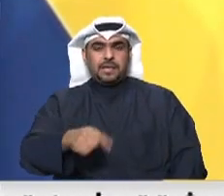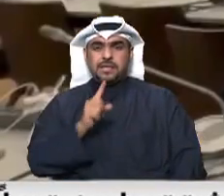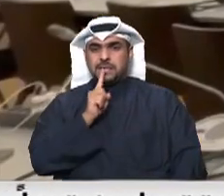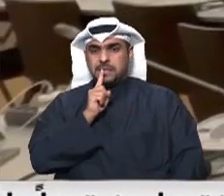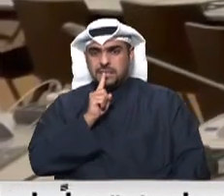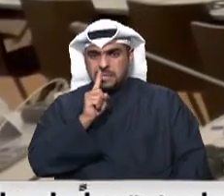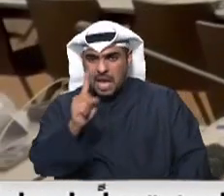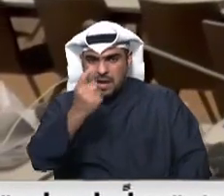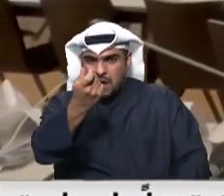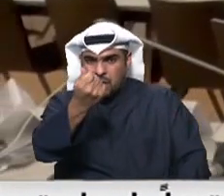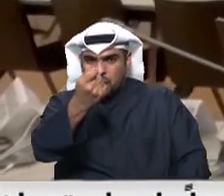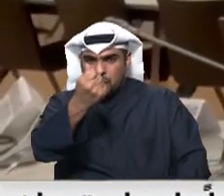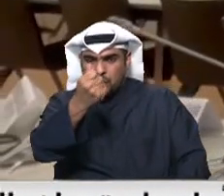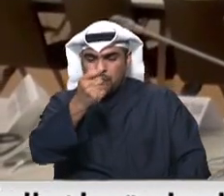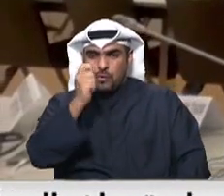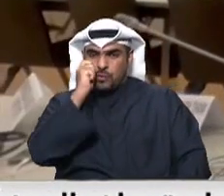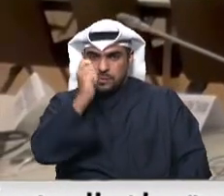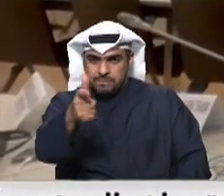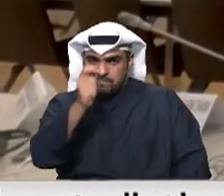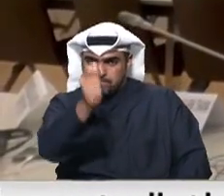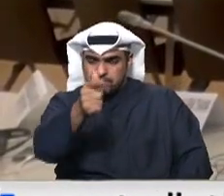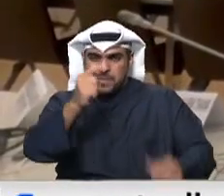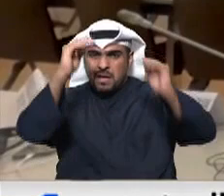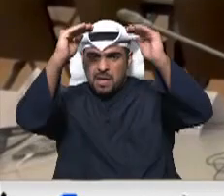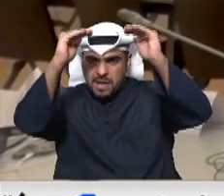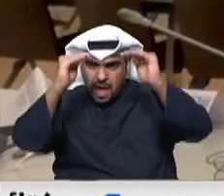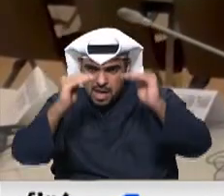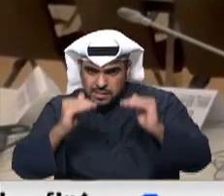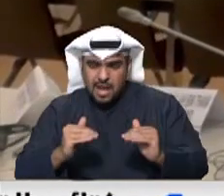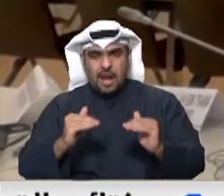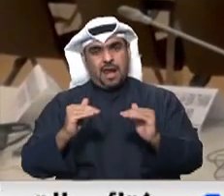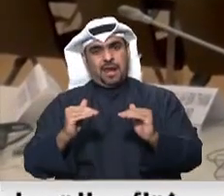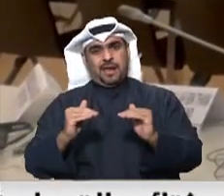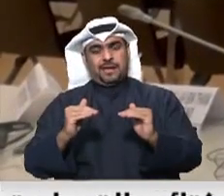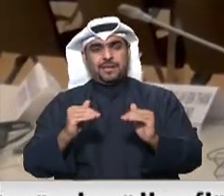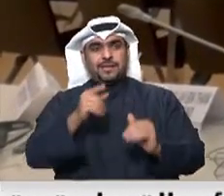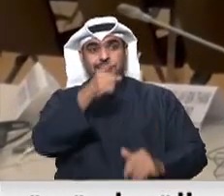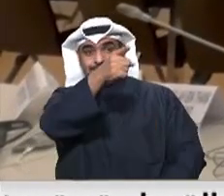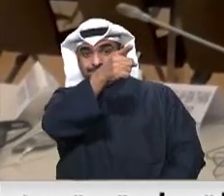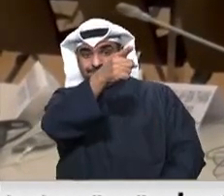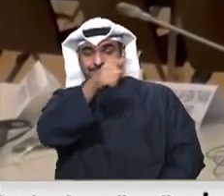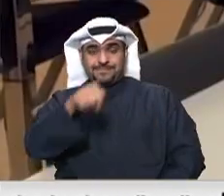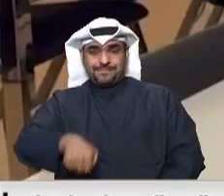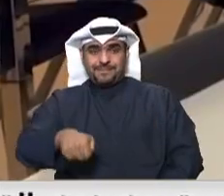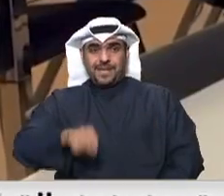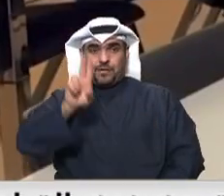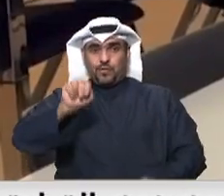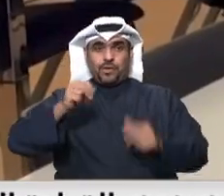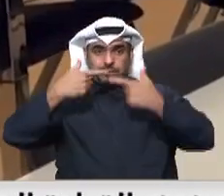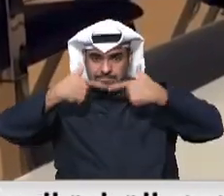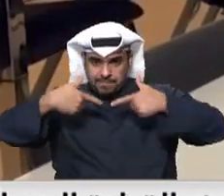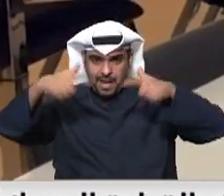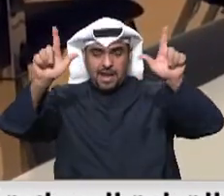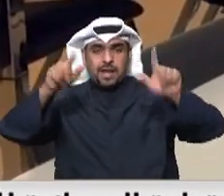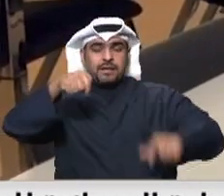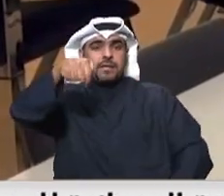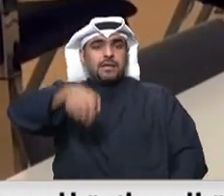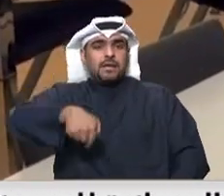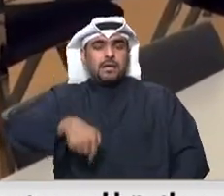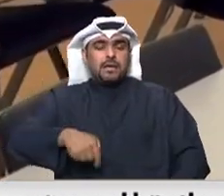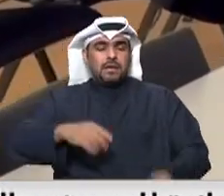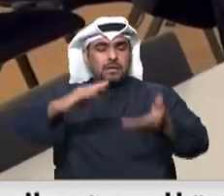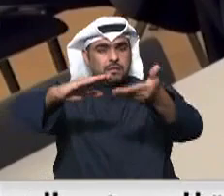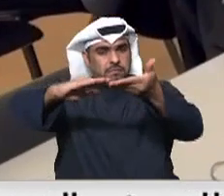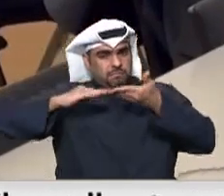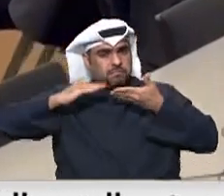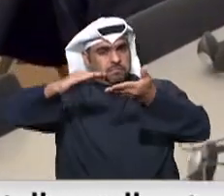عام. دولة الكويت التي تعد من أكبر المانحين لعمل المنظمات الإنسانية جددت تعهدها